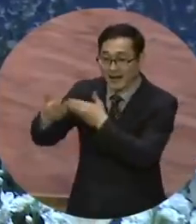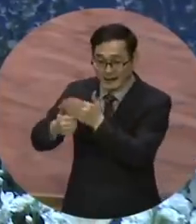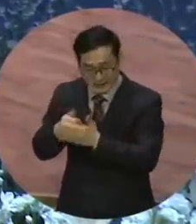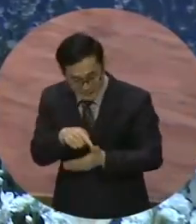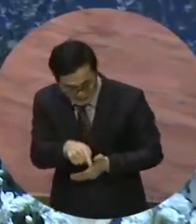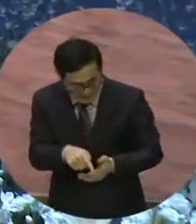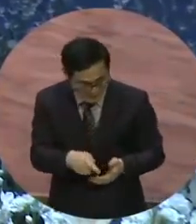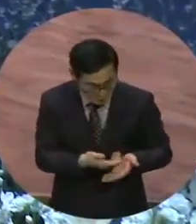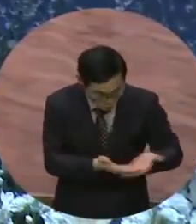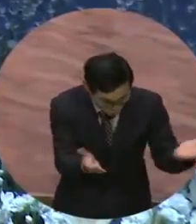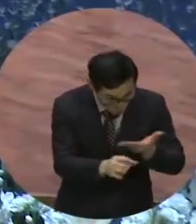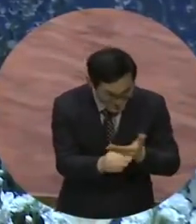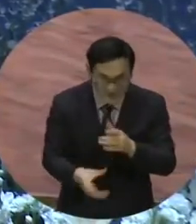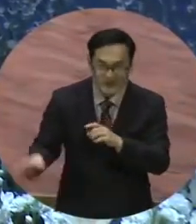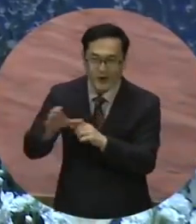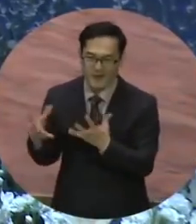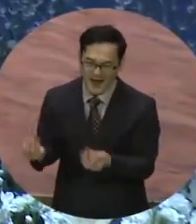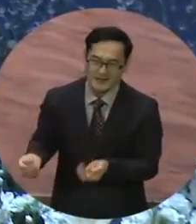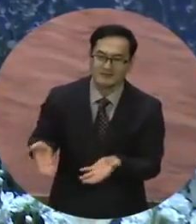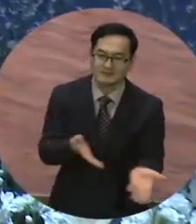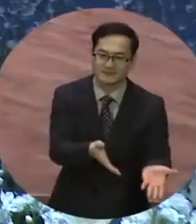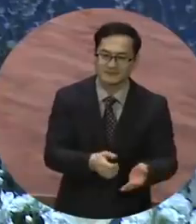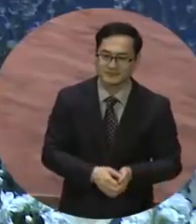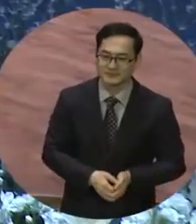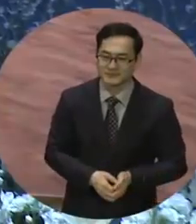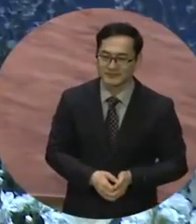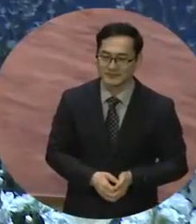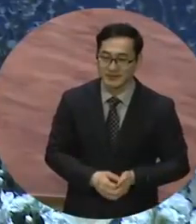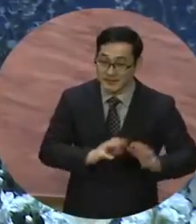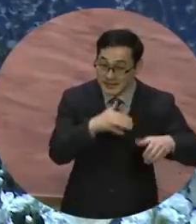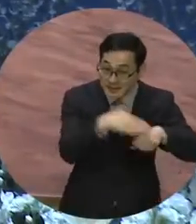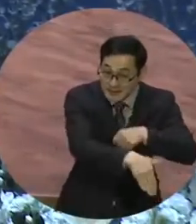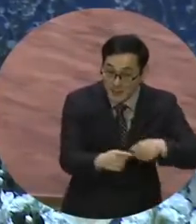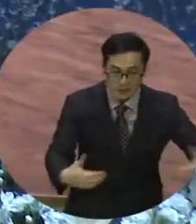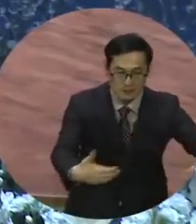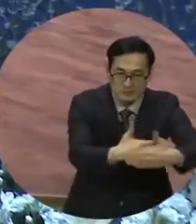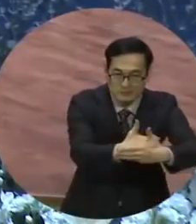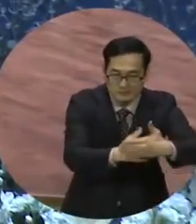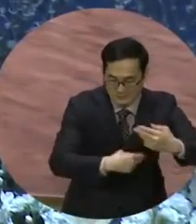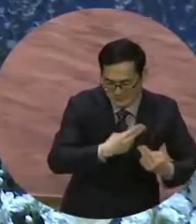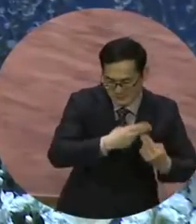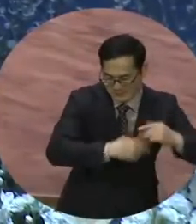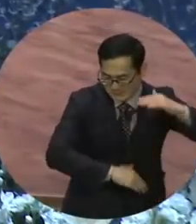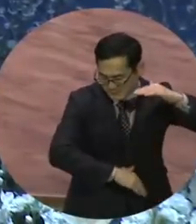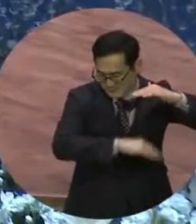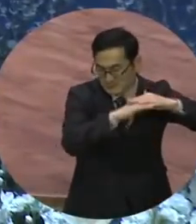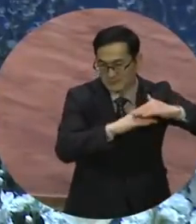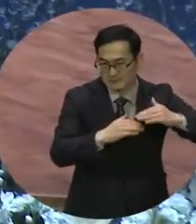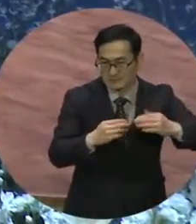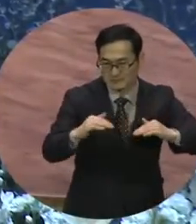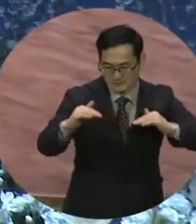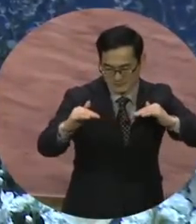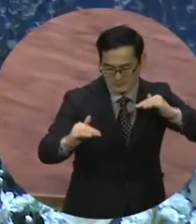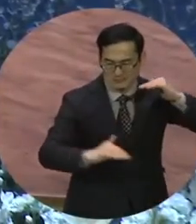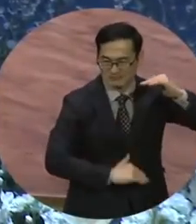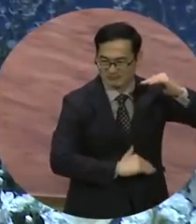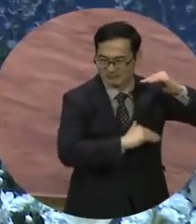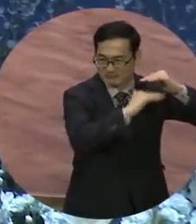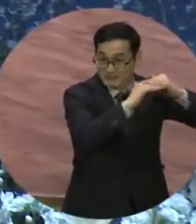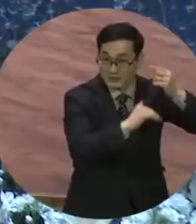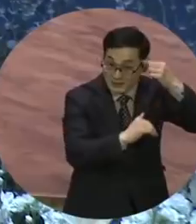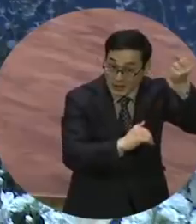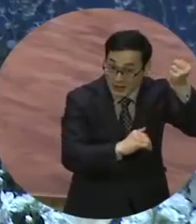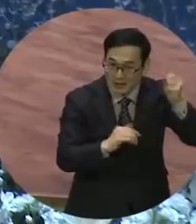이 비밀을 체험해야 된대. 교회 다니면서 이걸 체험 못해. 안 하면 그냥 세이브고 막, 야, 남았다. 오늘